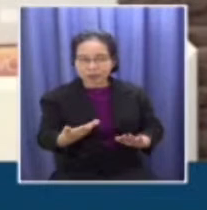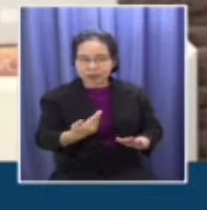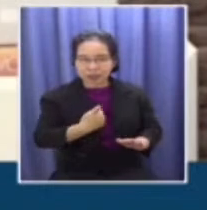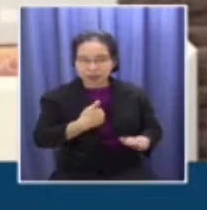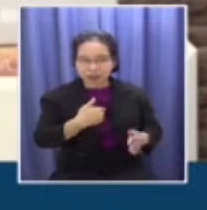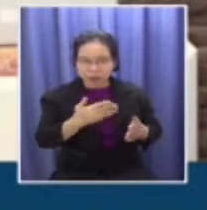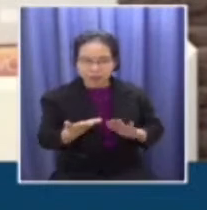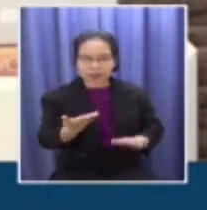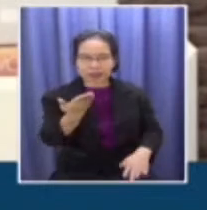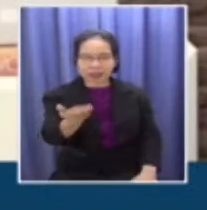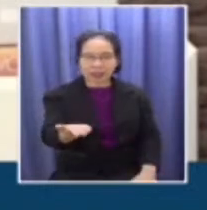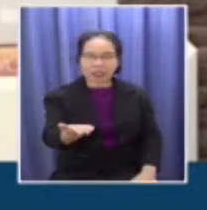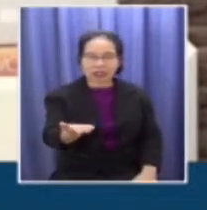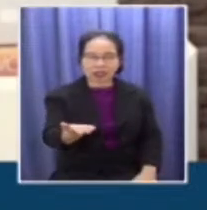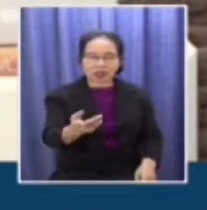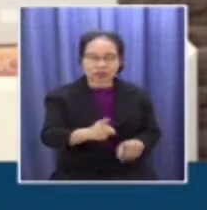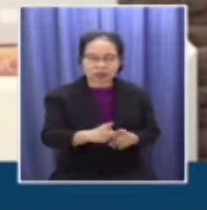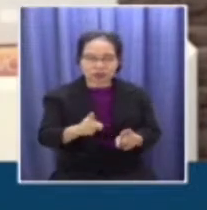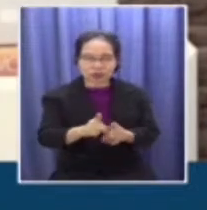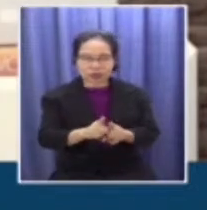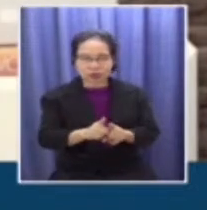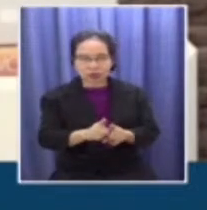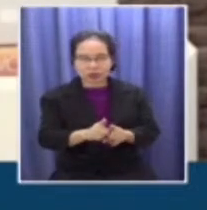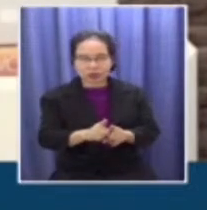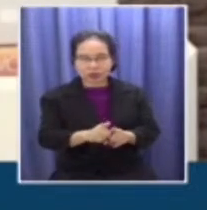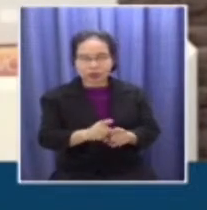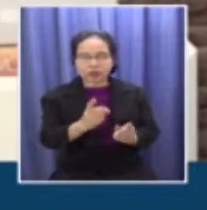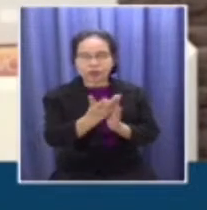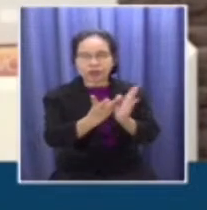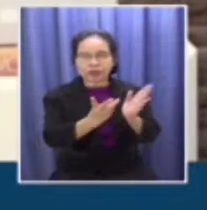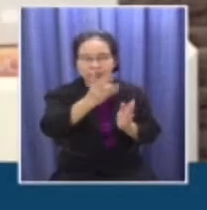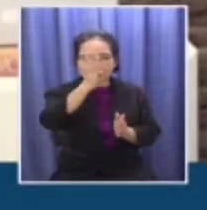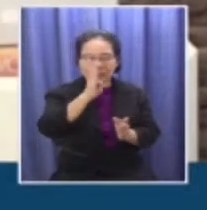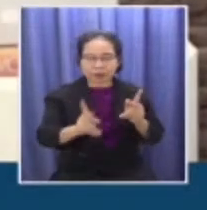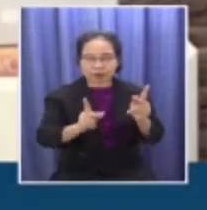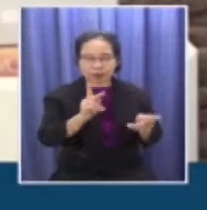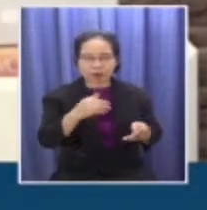ana oni abarama me hyɛ wo bɔ